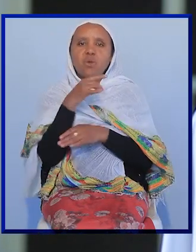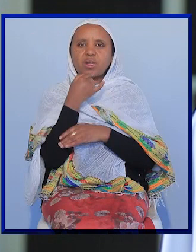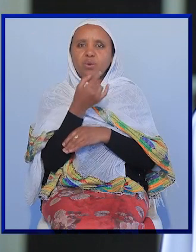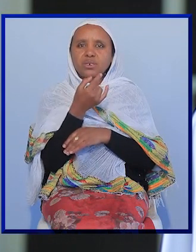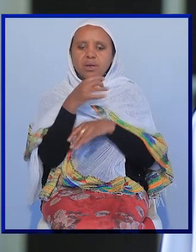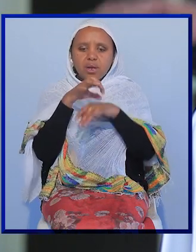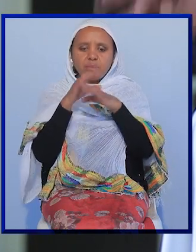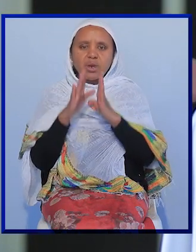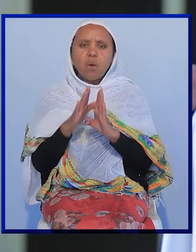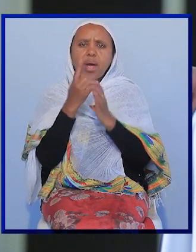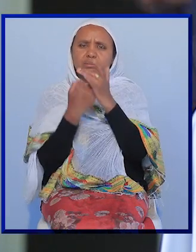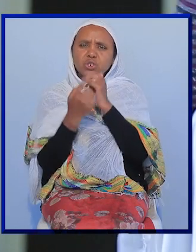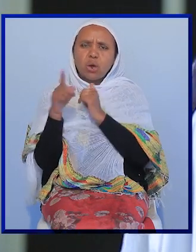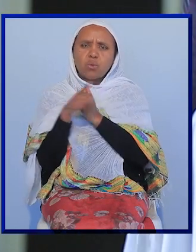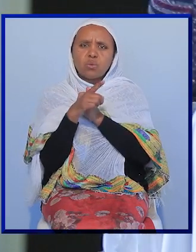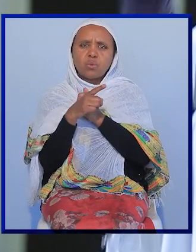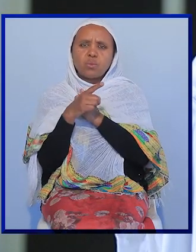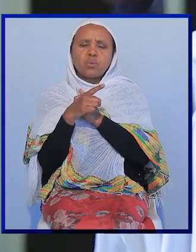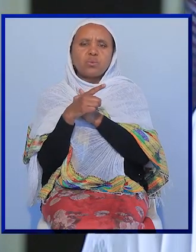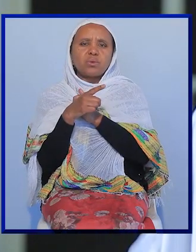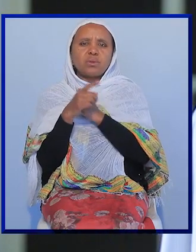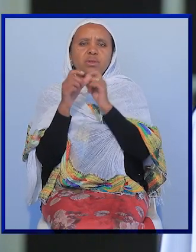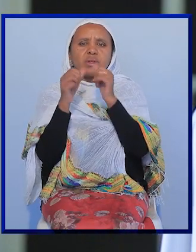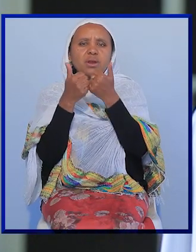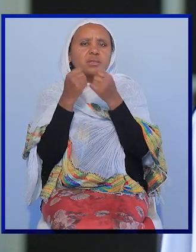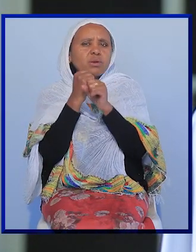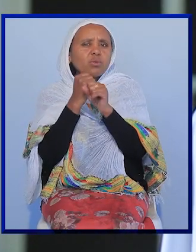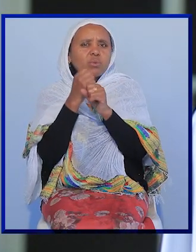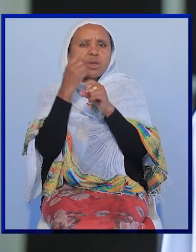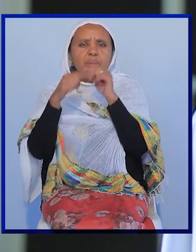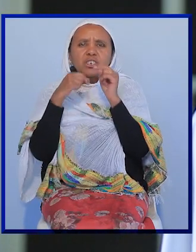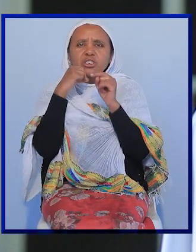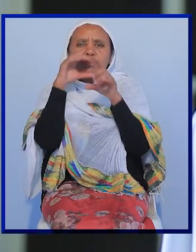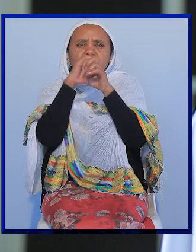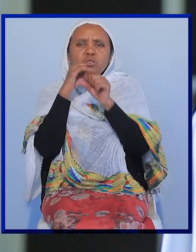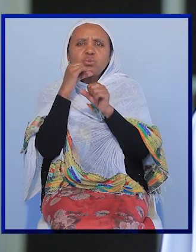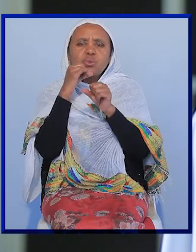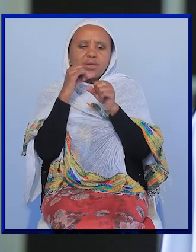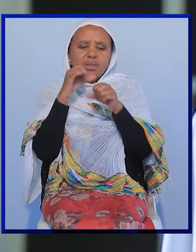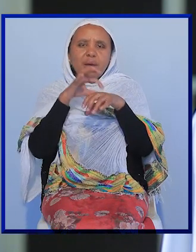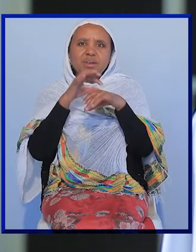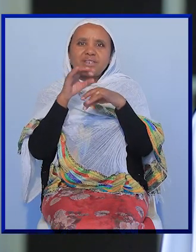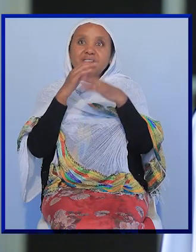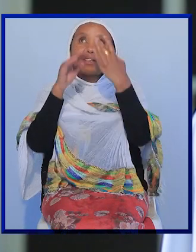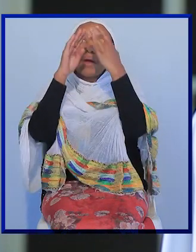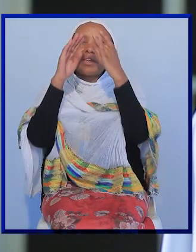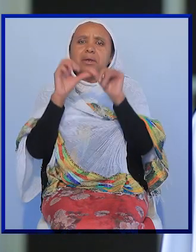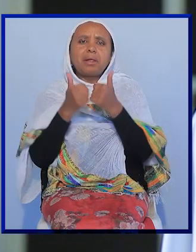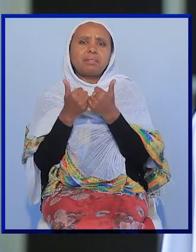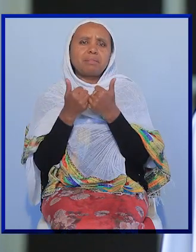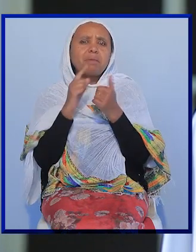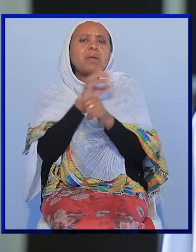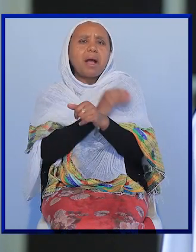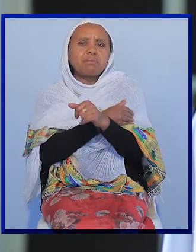ታዲያ ምድራውያን ብቻ የሆኑ ስሯን እንኳን አይተው የማይጨርሱ ከምድር እስከ ሰማይ የተዘረጋችኋን እሷ በምን አቅማቸው ሊያጠፏት